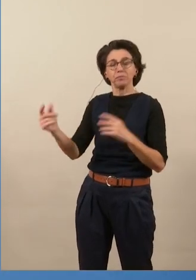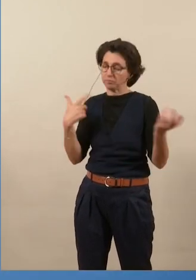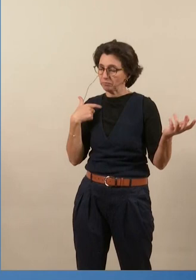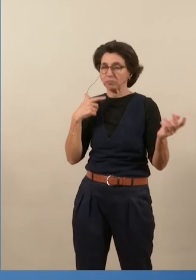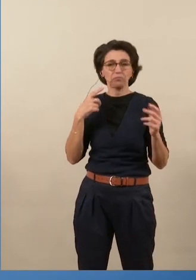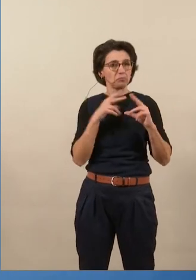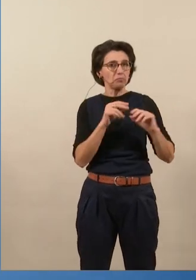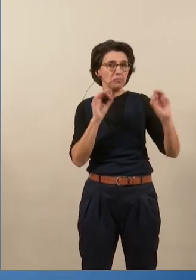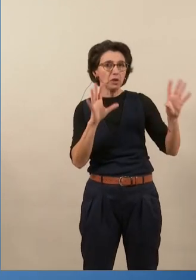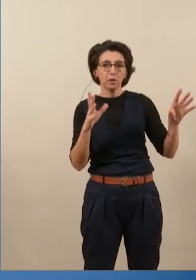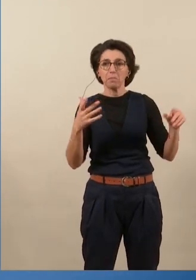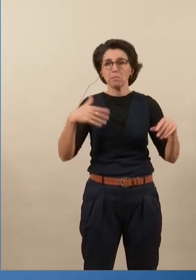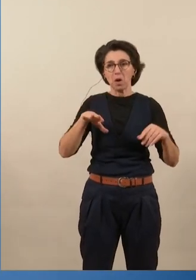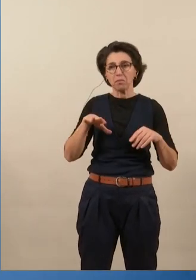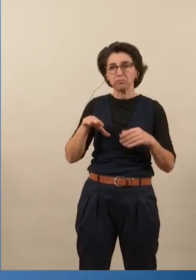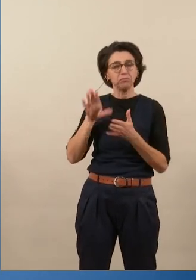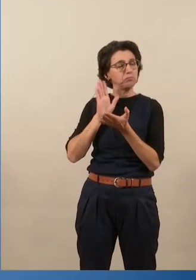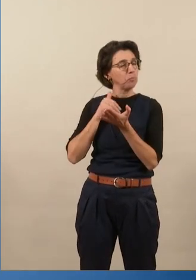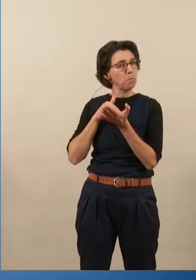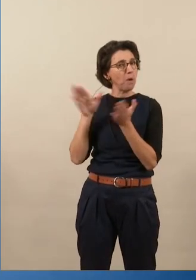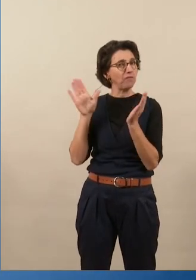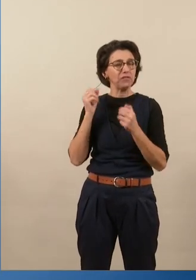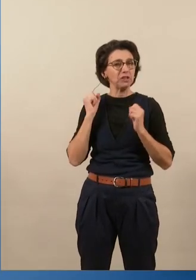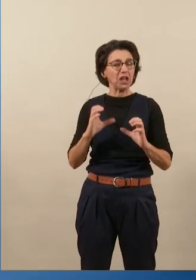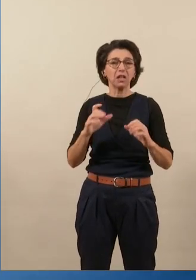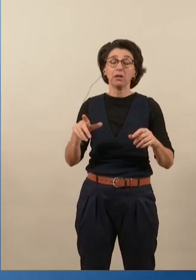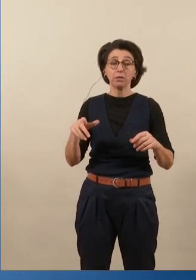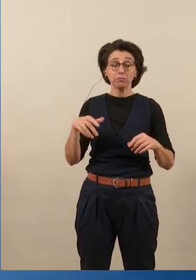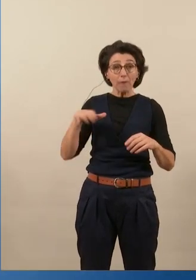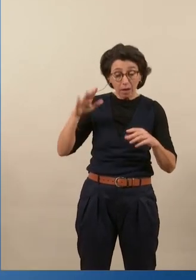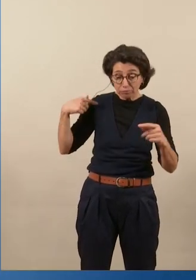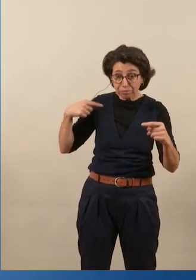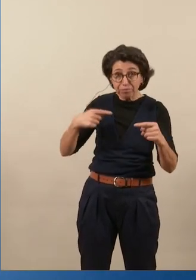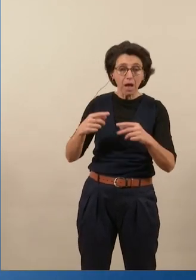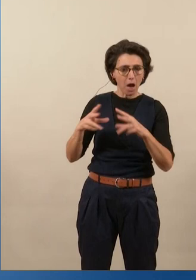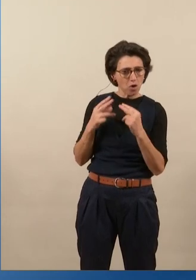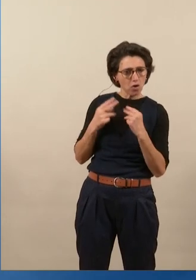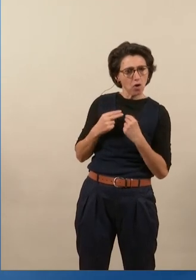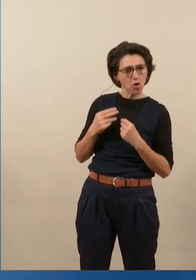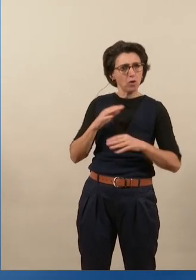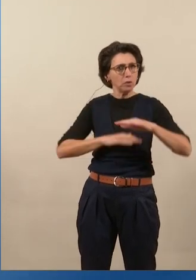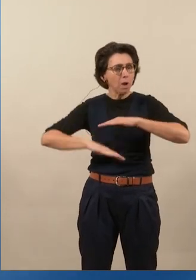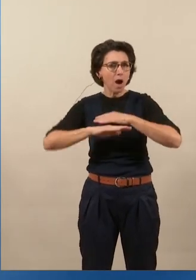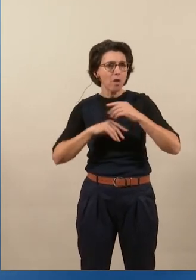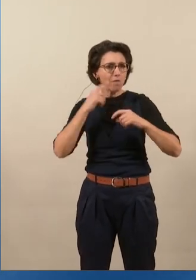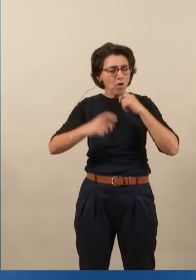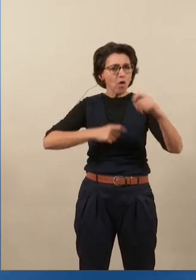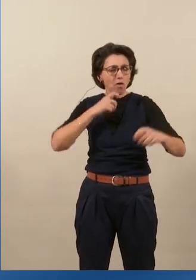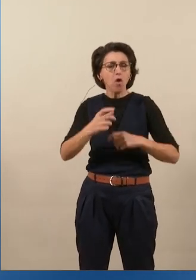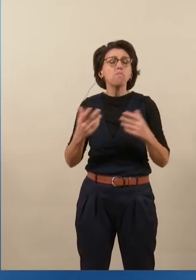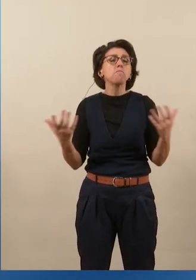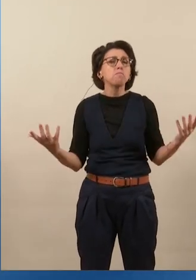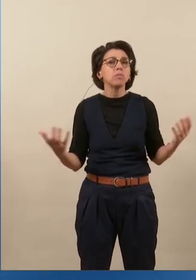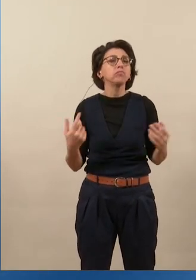il évoquait ce fond de violence il faut le dire dans les rapports de la part de ceux qui qui qui n'ont que bienveillance à la bouche